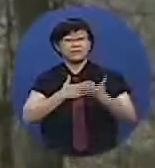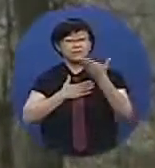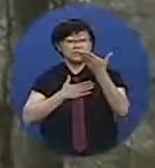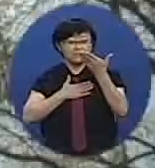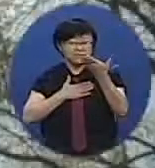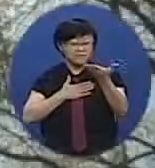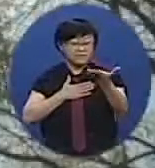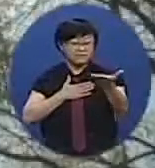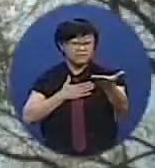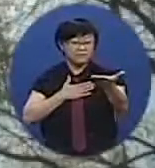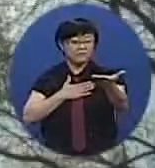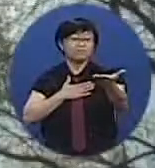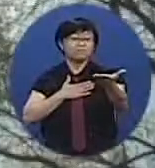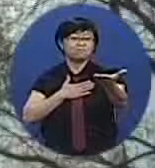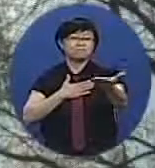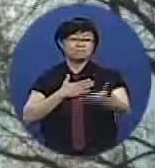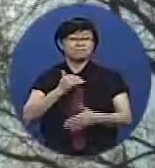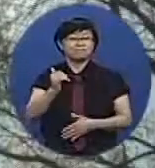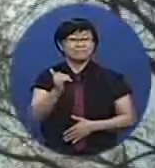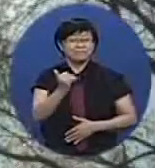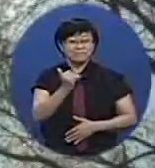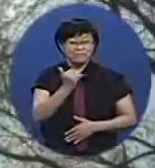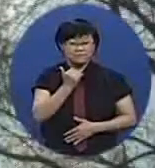하나만을 나는 너를